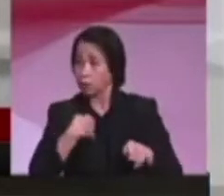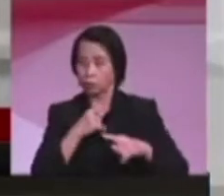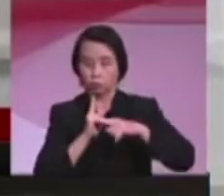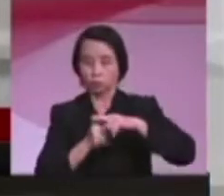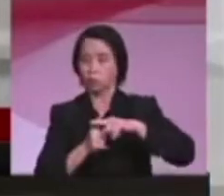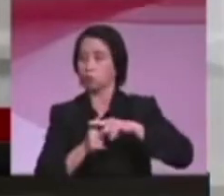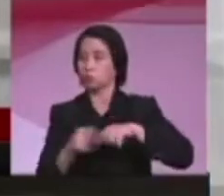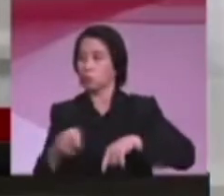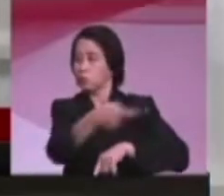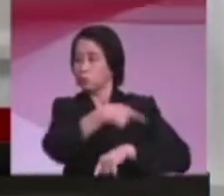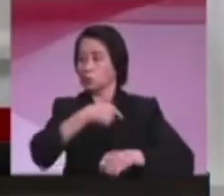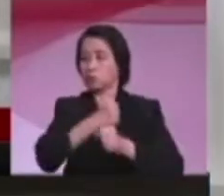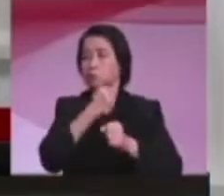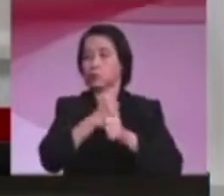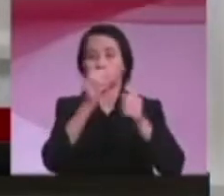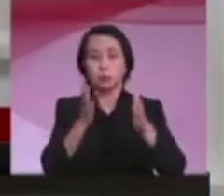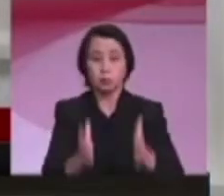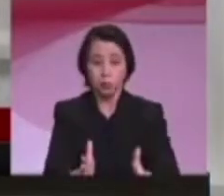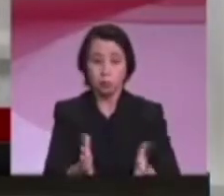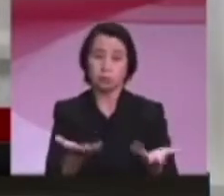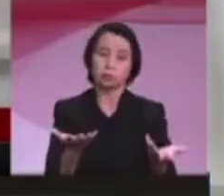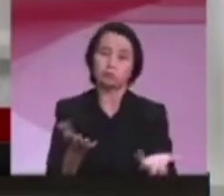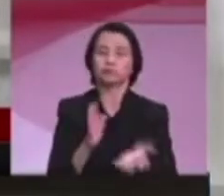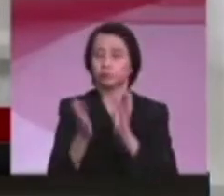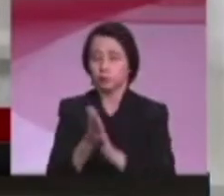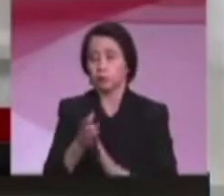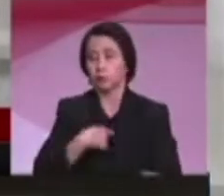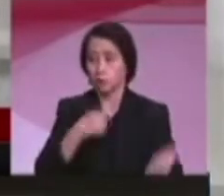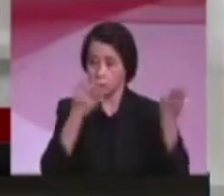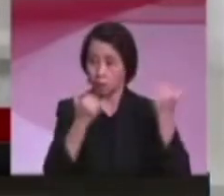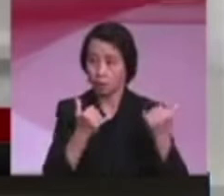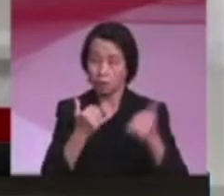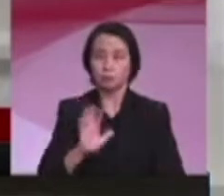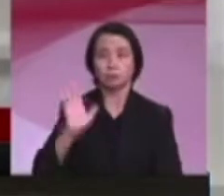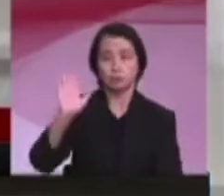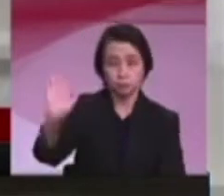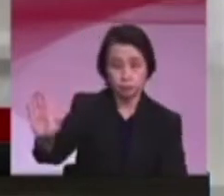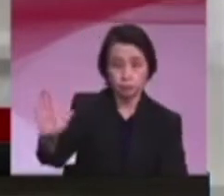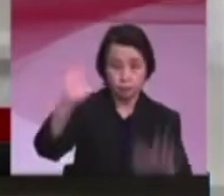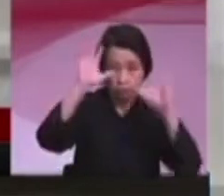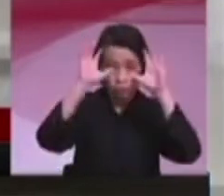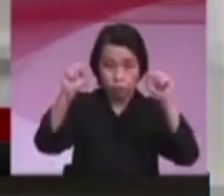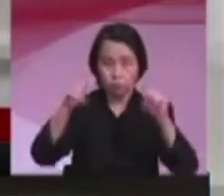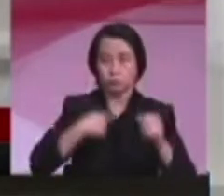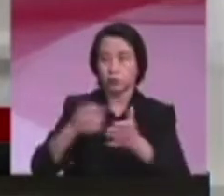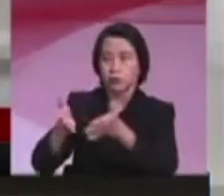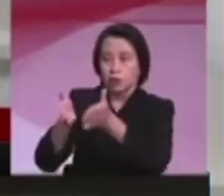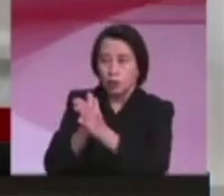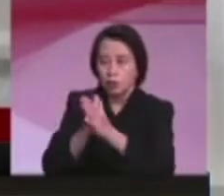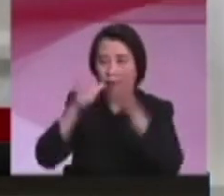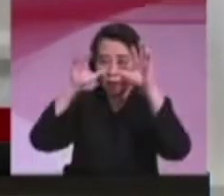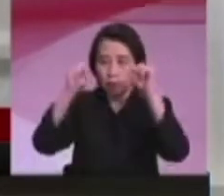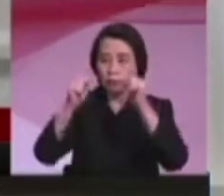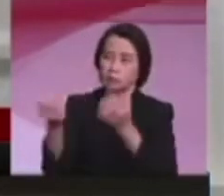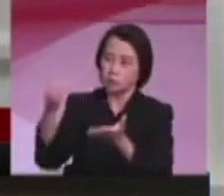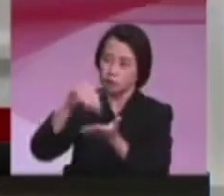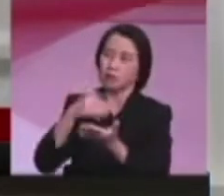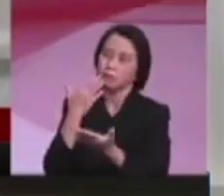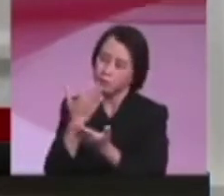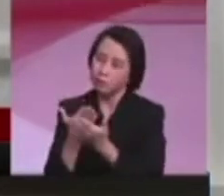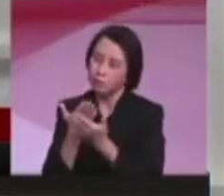positif di kalangan pekerja mereka. Jadi saya harap mereka, saya menyeru kepada mereka secara sekiranya